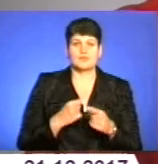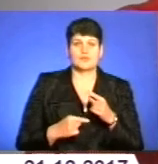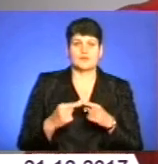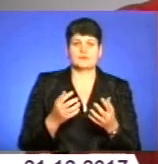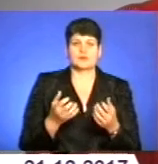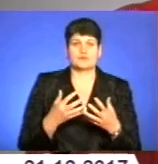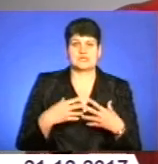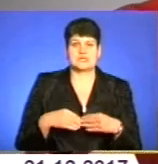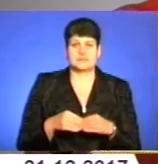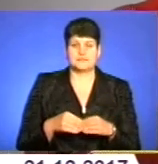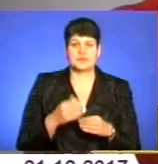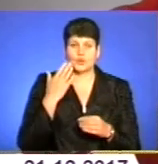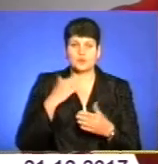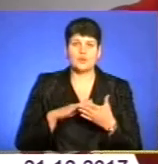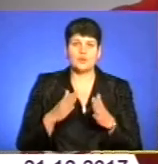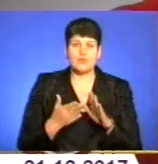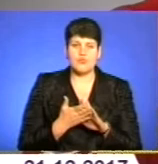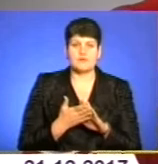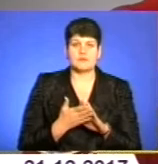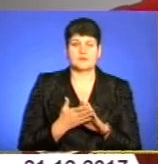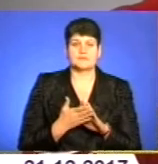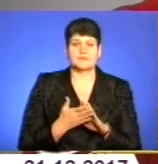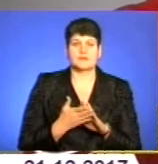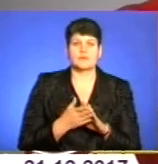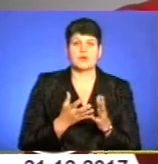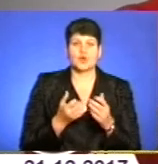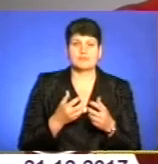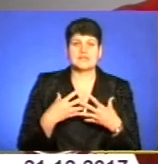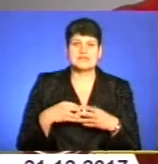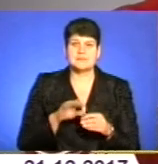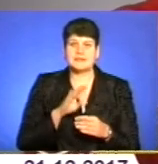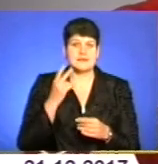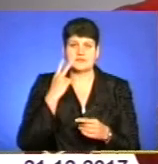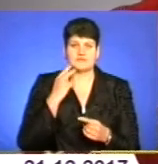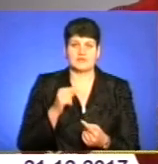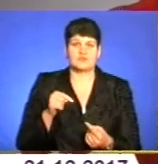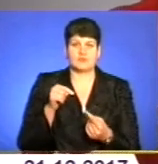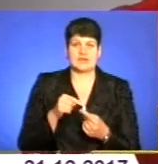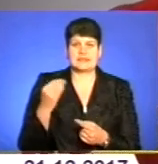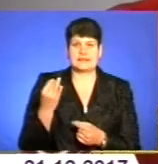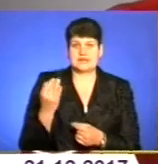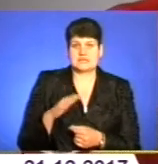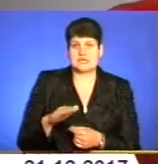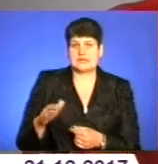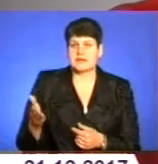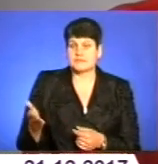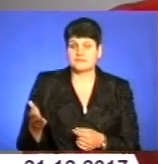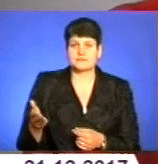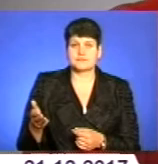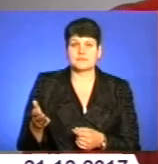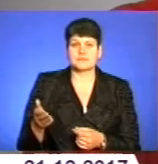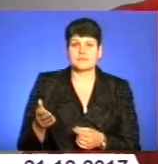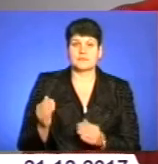сімей, коли умови перебування тих дітей в прийомних сім'ях не завжди відповідають інтересам дітей. От,